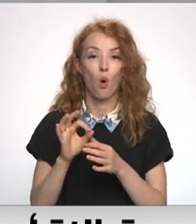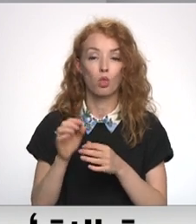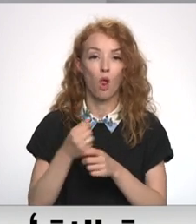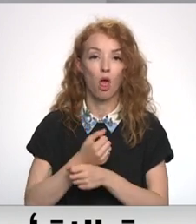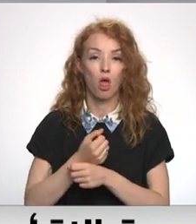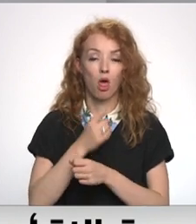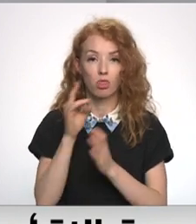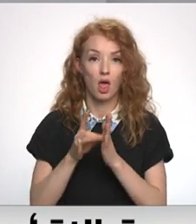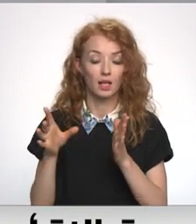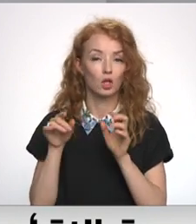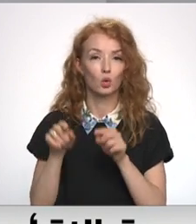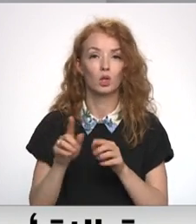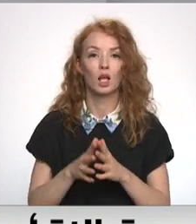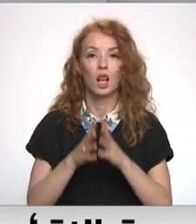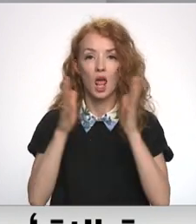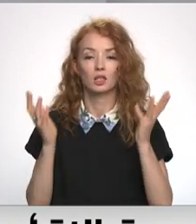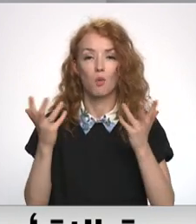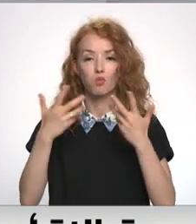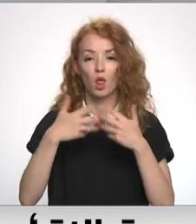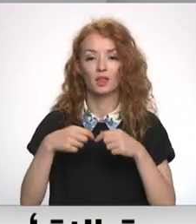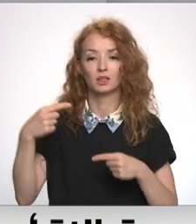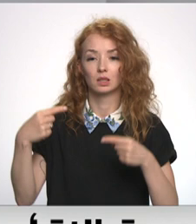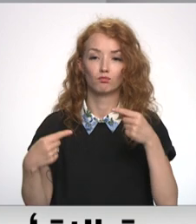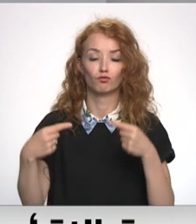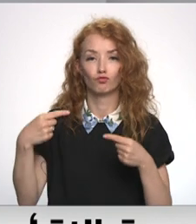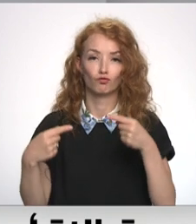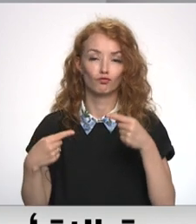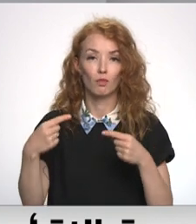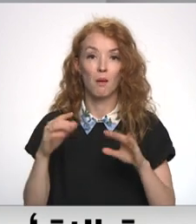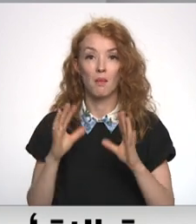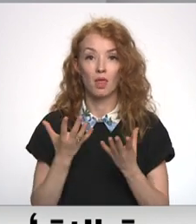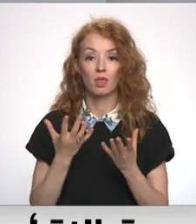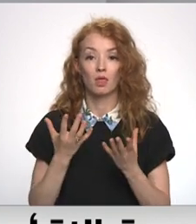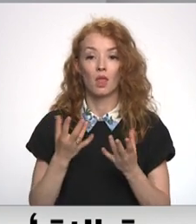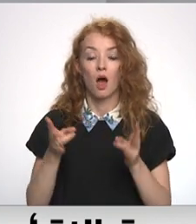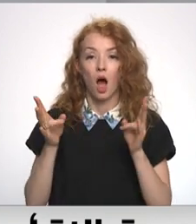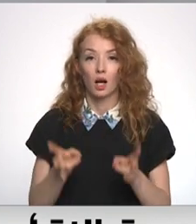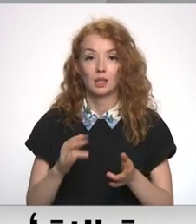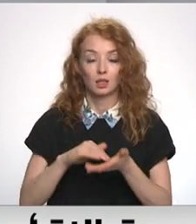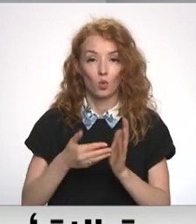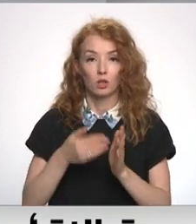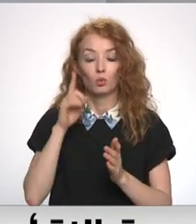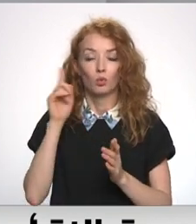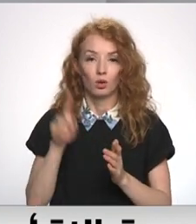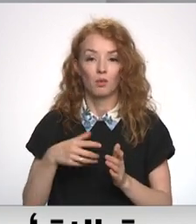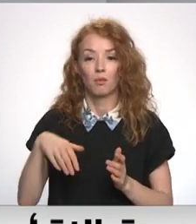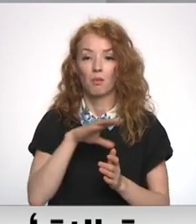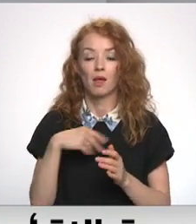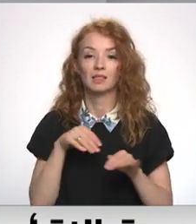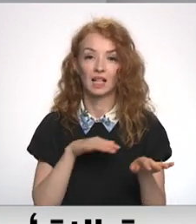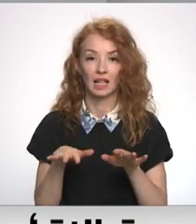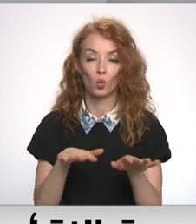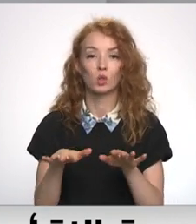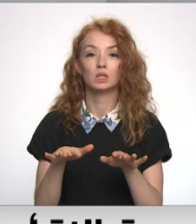laiks rādīs, tur ir liels politiskas domstarpības par šo laikam. Bet ārkārt situācijās, protams, mēs